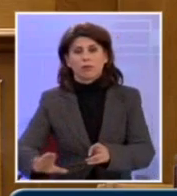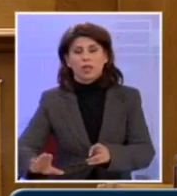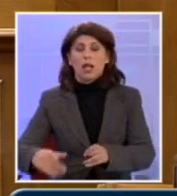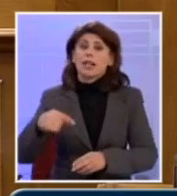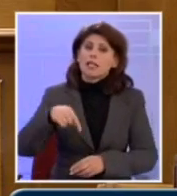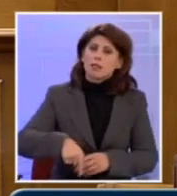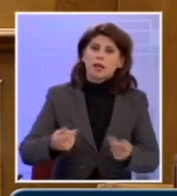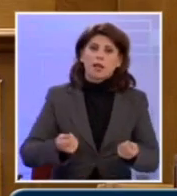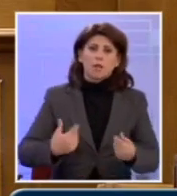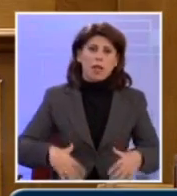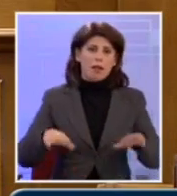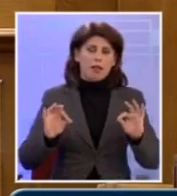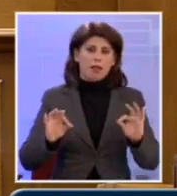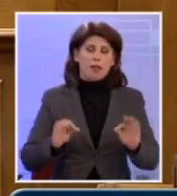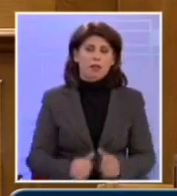Σήμερα κάνουμε μια αρχή.